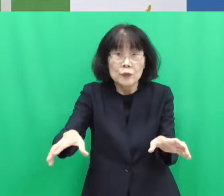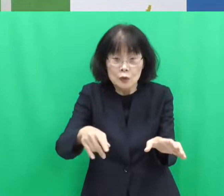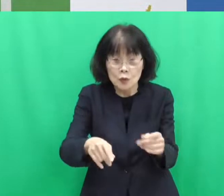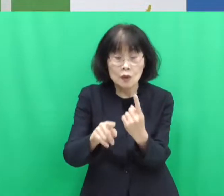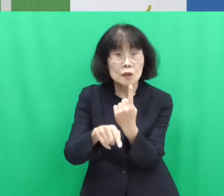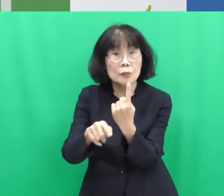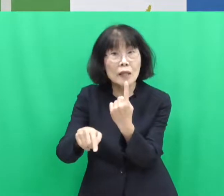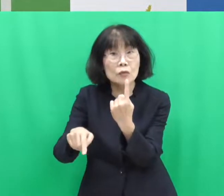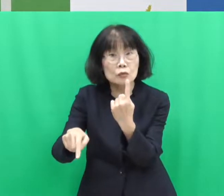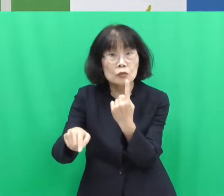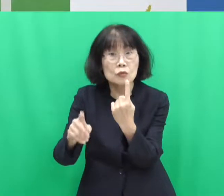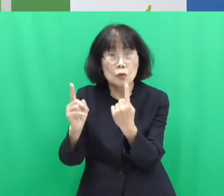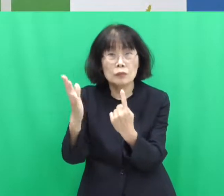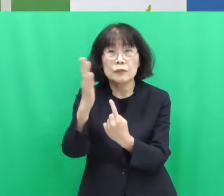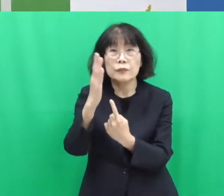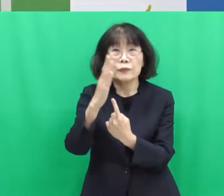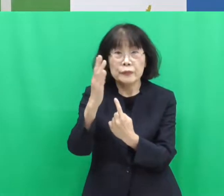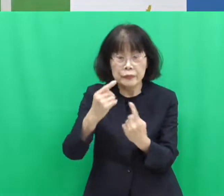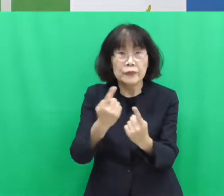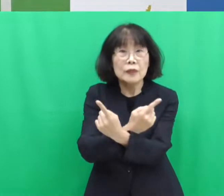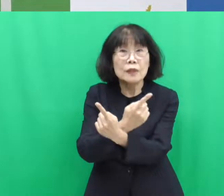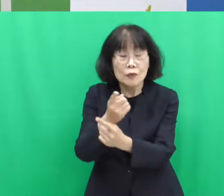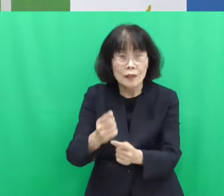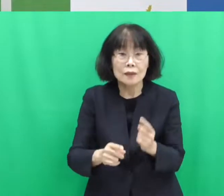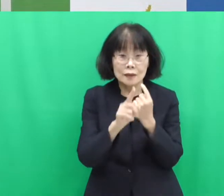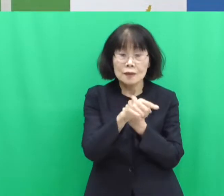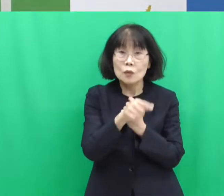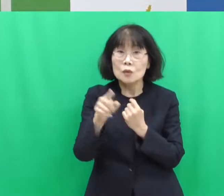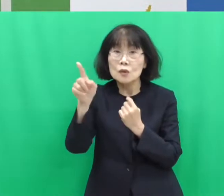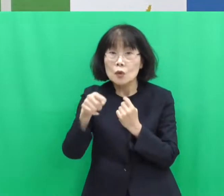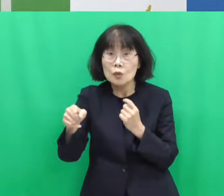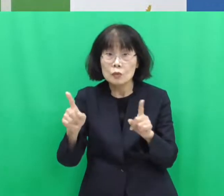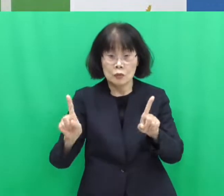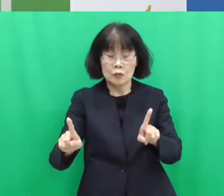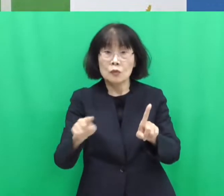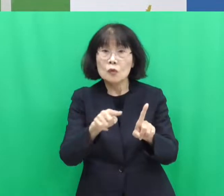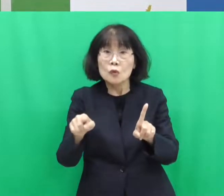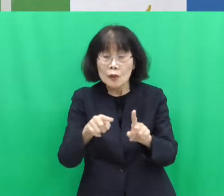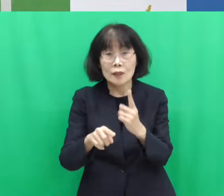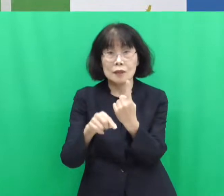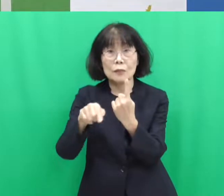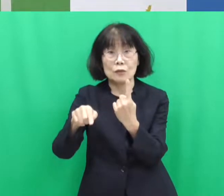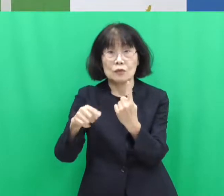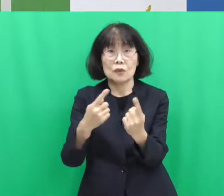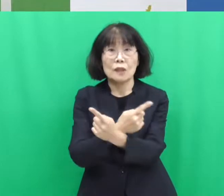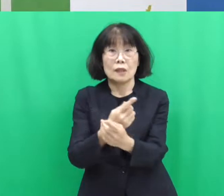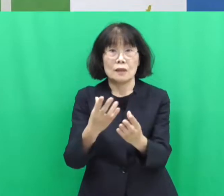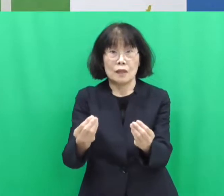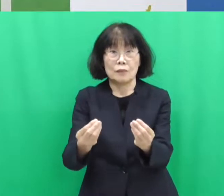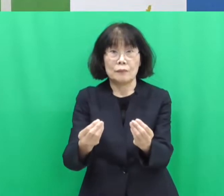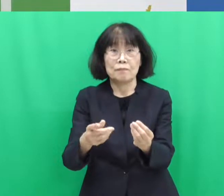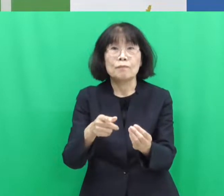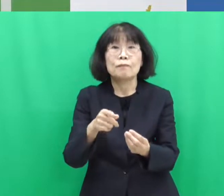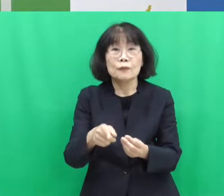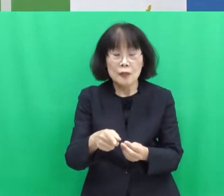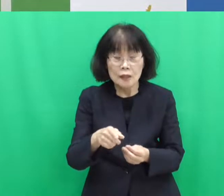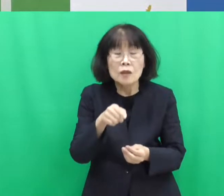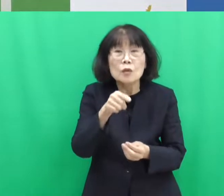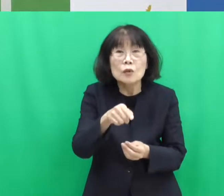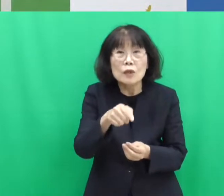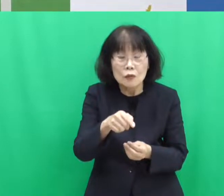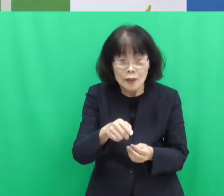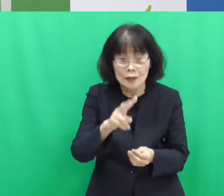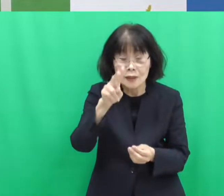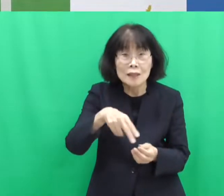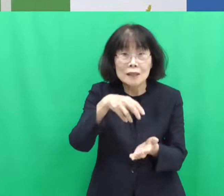対人距離の間隔を1メーター以上とするものであります。今回の改定の内容はいずれも緩和に向けたものであり、